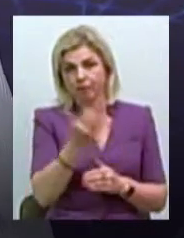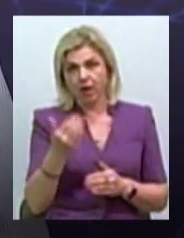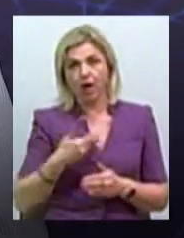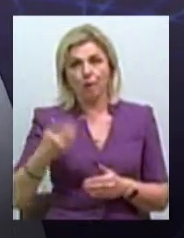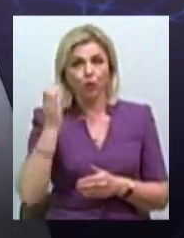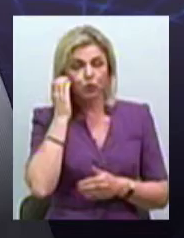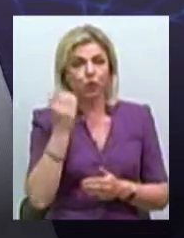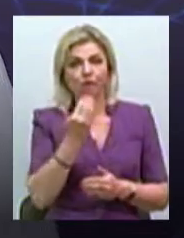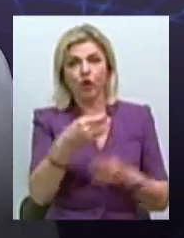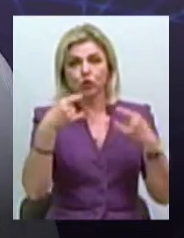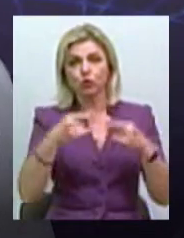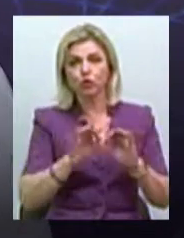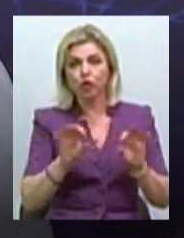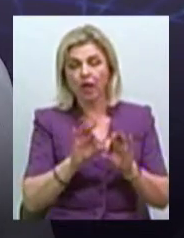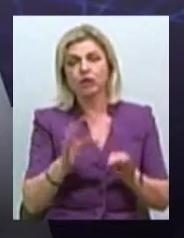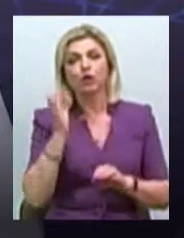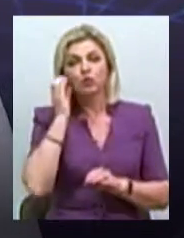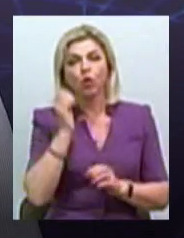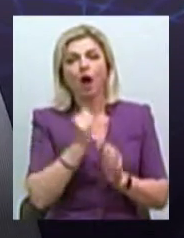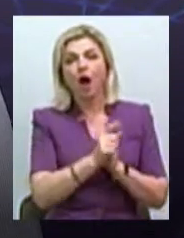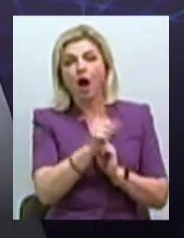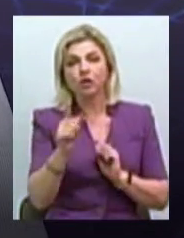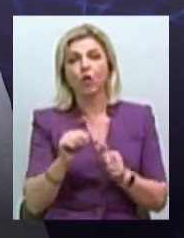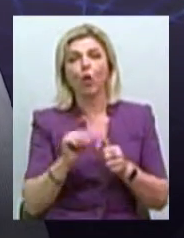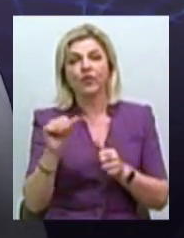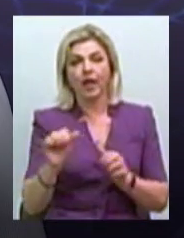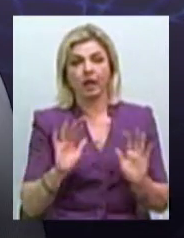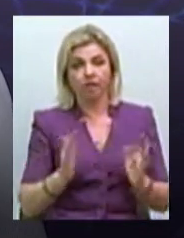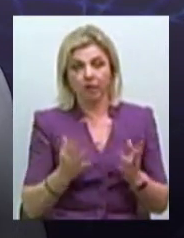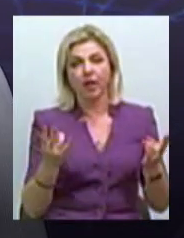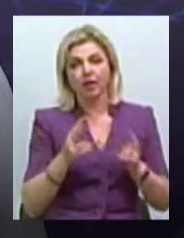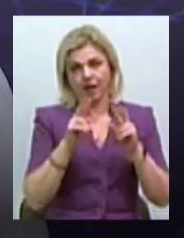вашому сюжеті, кожен окремий випадок треба розглядати окремо.